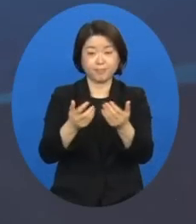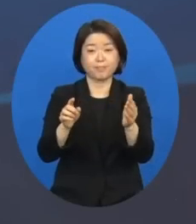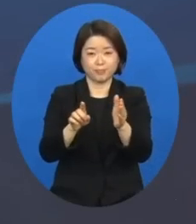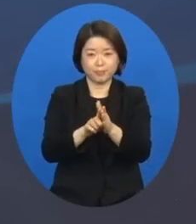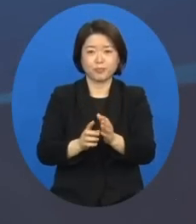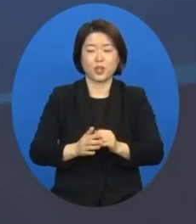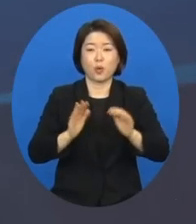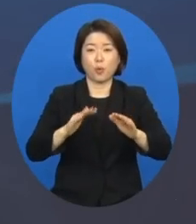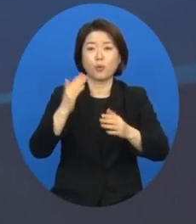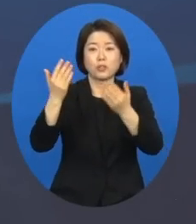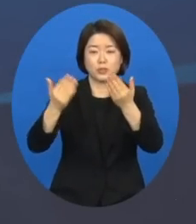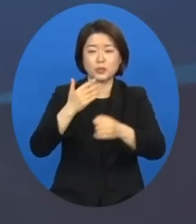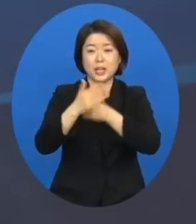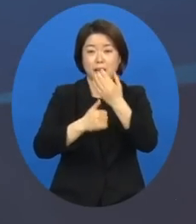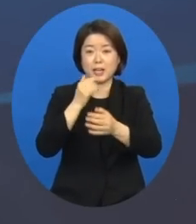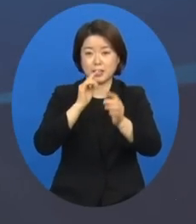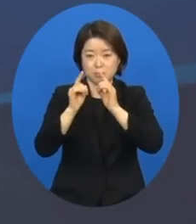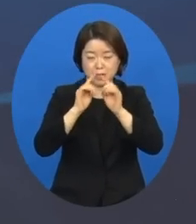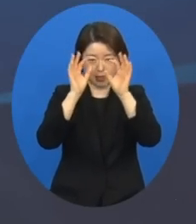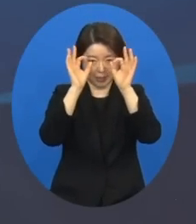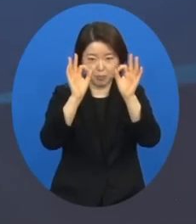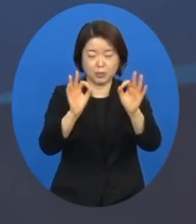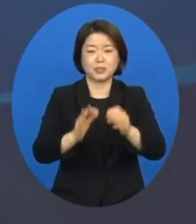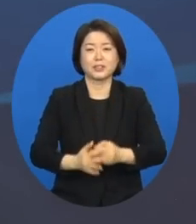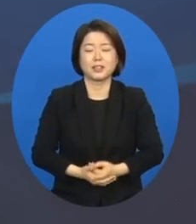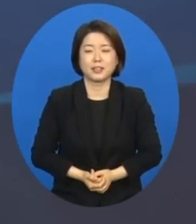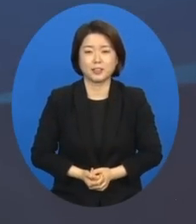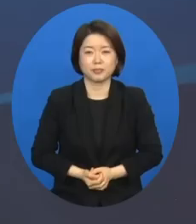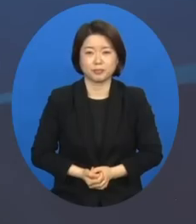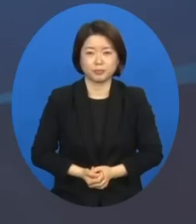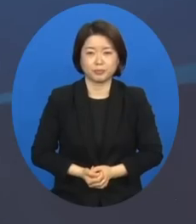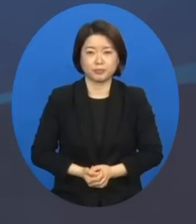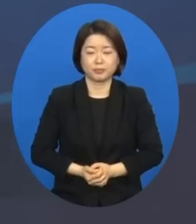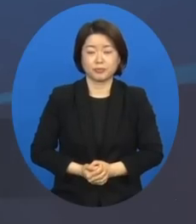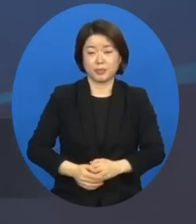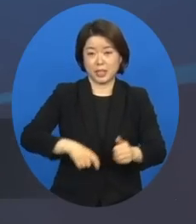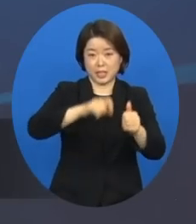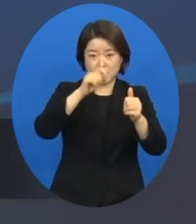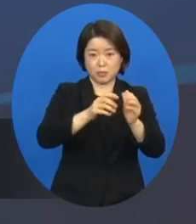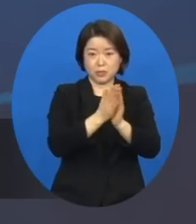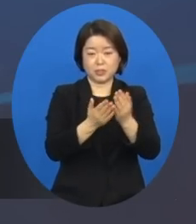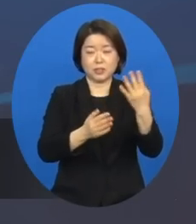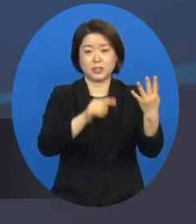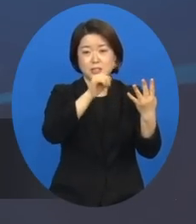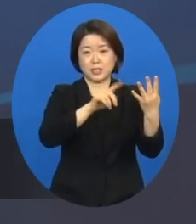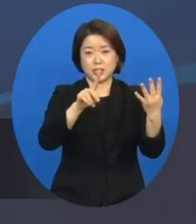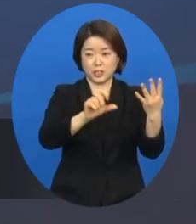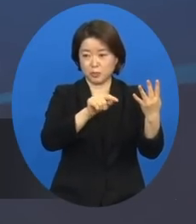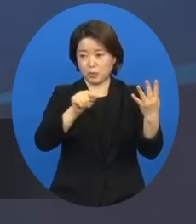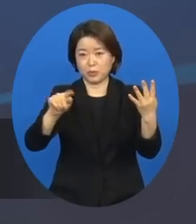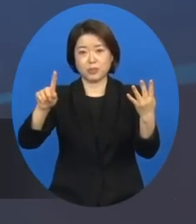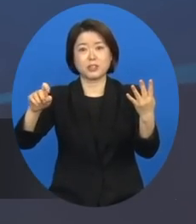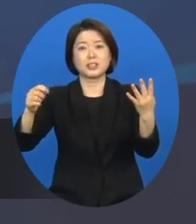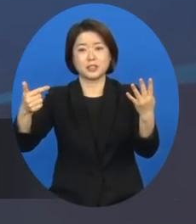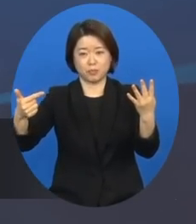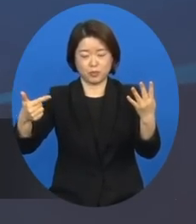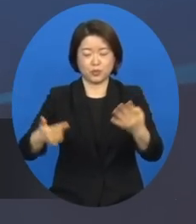오늘 주신 하나님의 말씀 우리 보도록 하겠습니다 히브리서 4장 15절에서